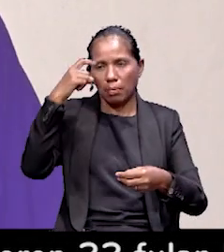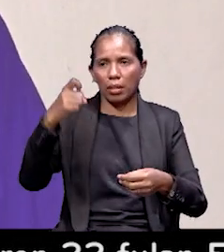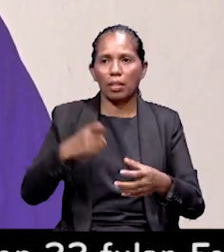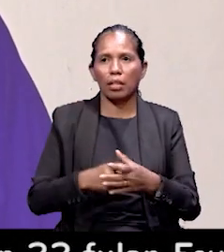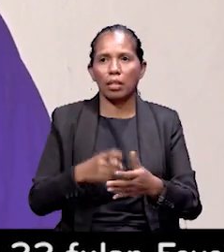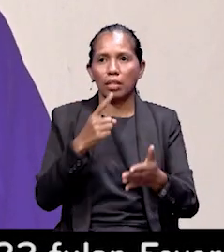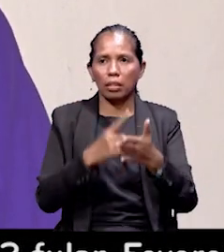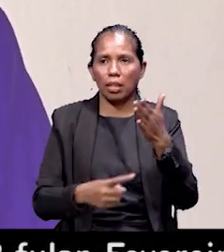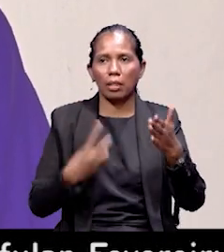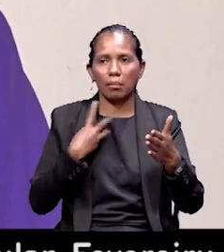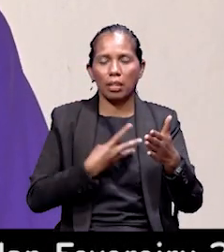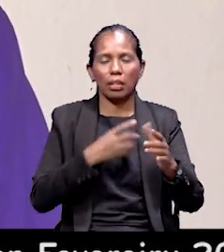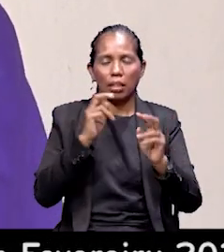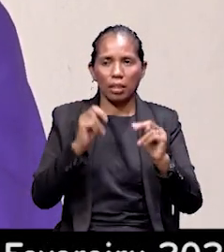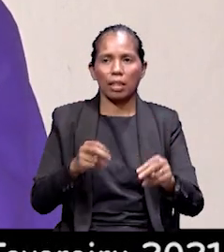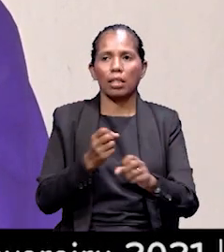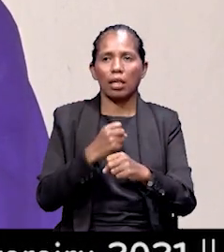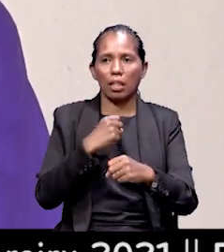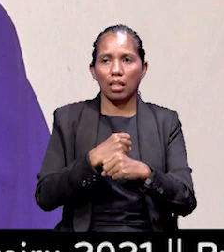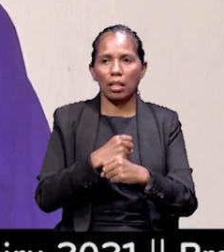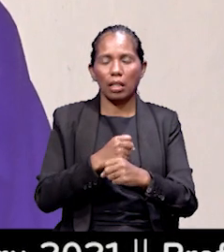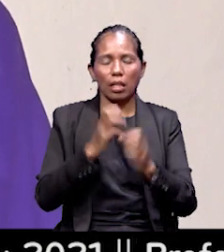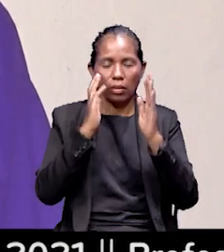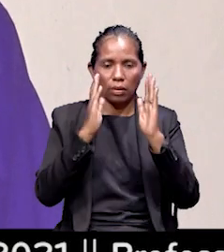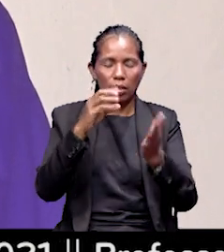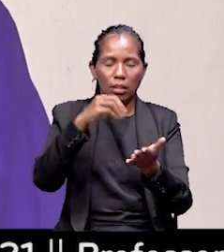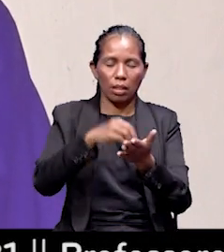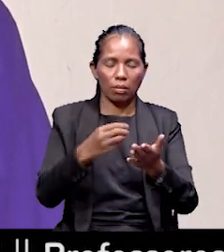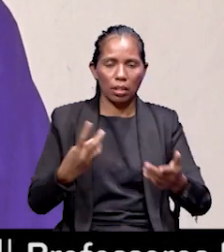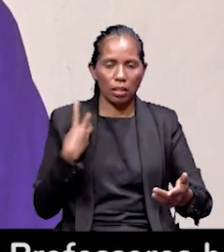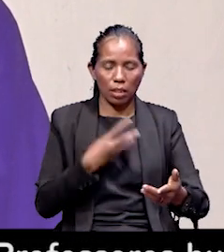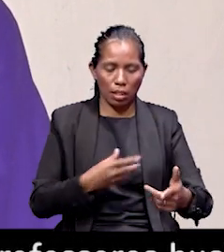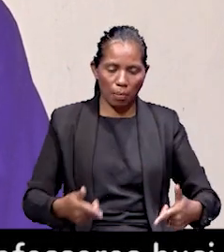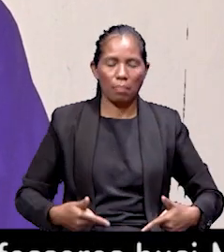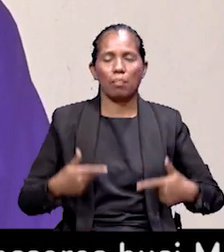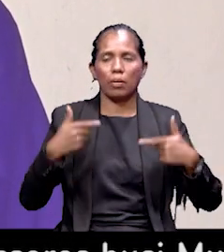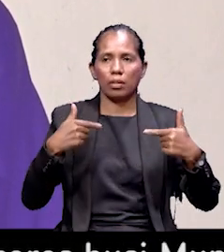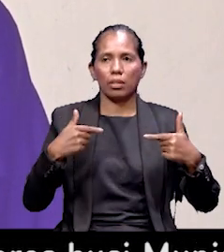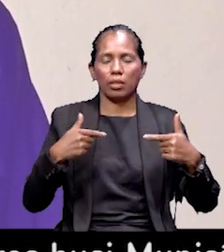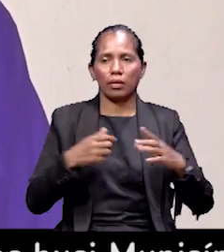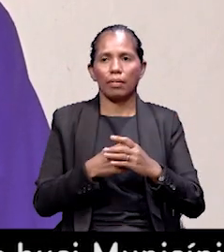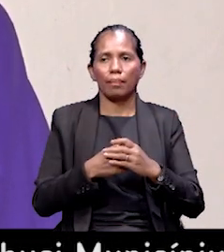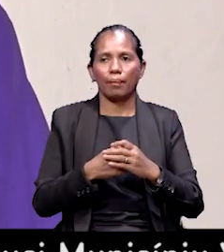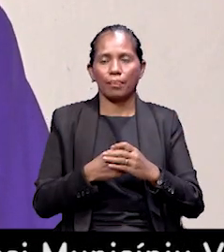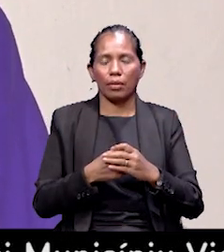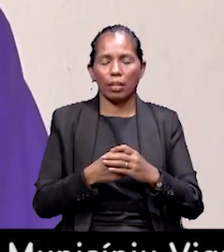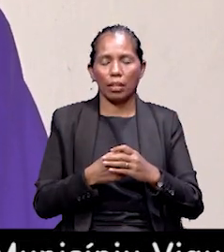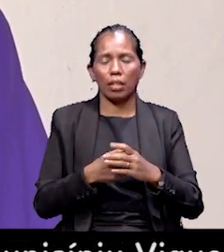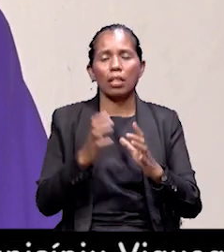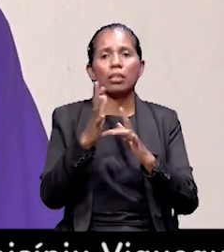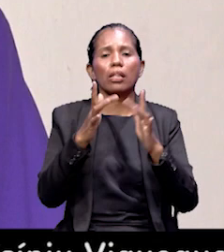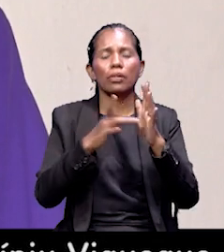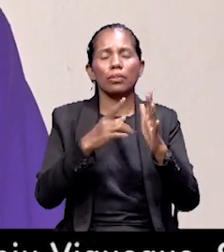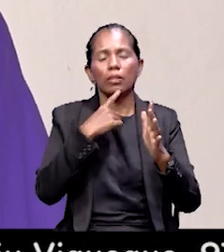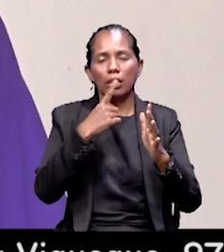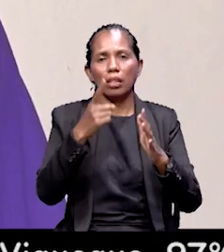saida makita tenki haro salva vida ne. Ivan zeyo ohin Jesus dehan seira. Jesus